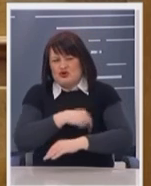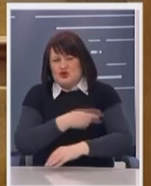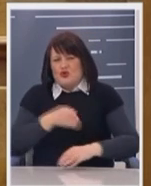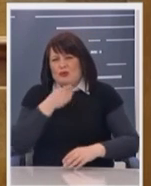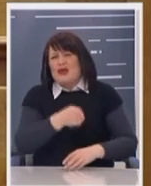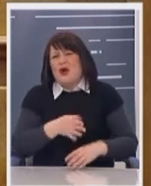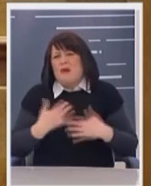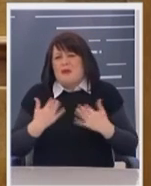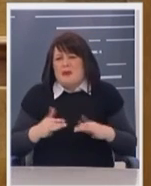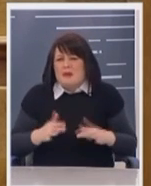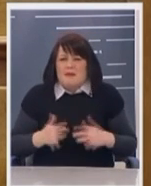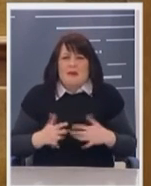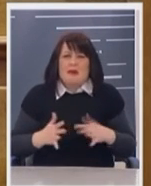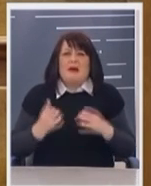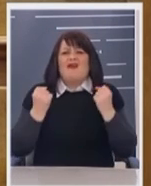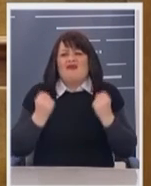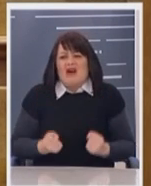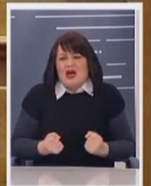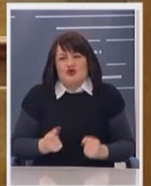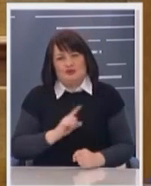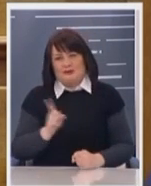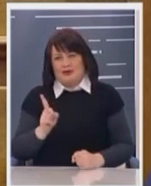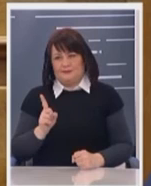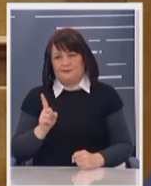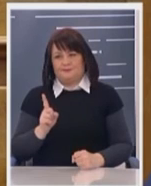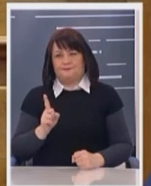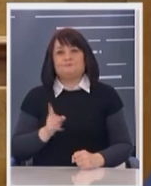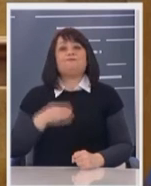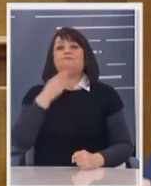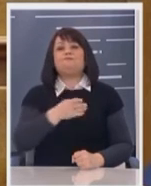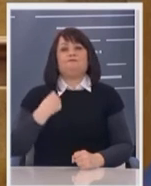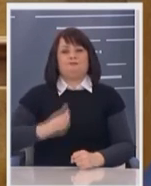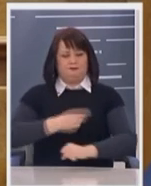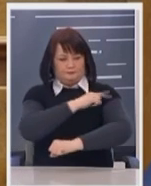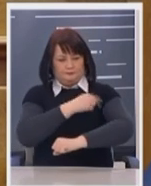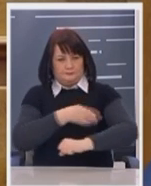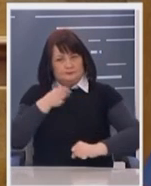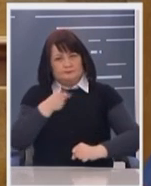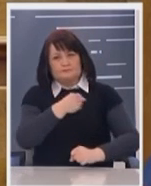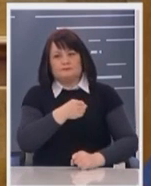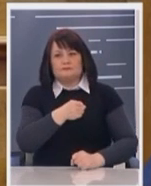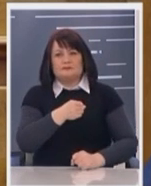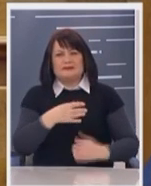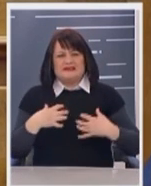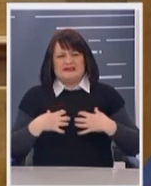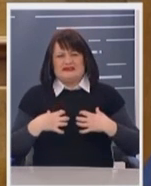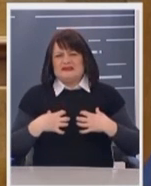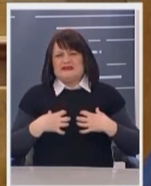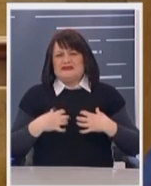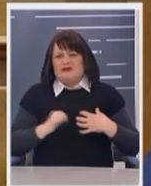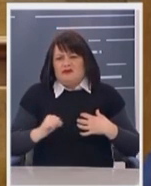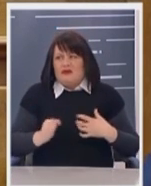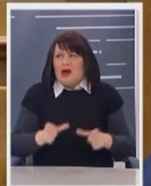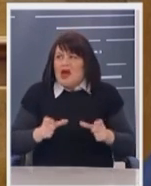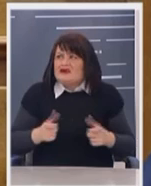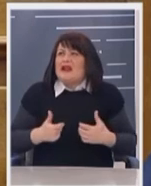μην βαραίνει και από αυτό η ψυχή του. Η παρουσία του σε ένα δημόσιο νοσοκομείο να μην τον γεμίζει επιπλέον φόβους και